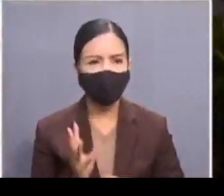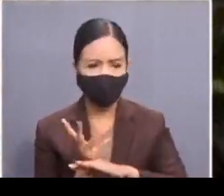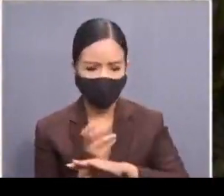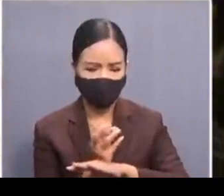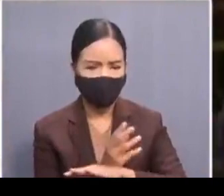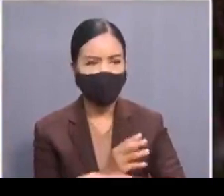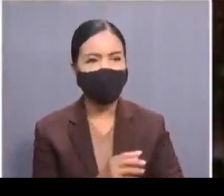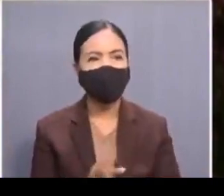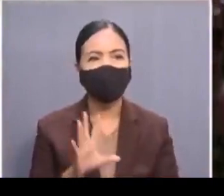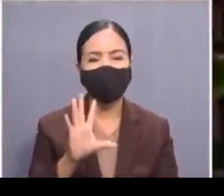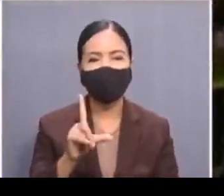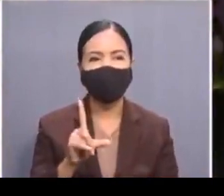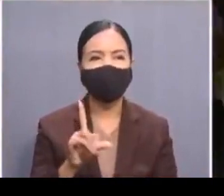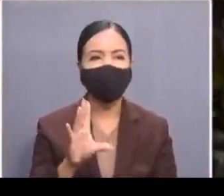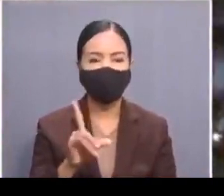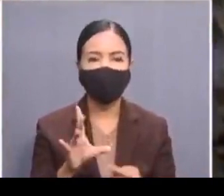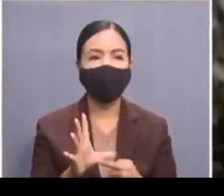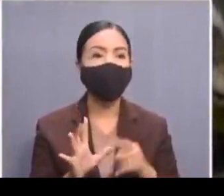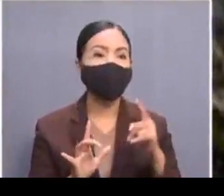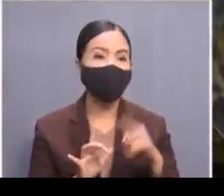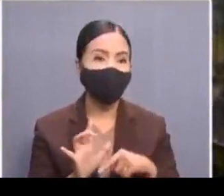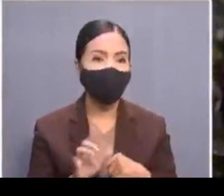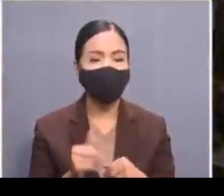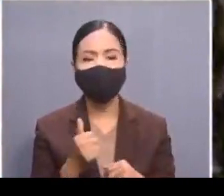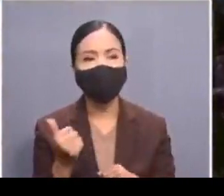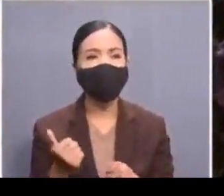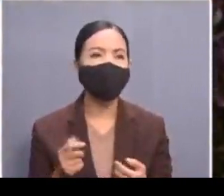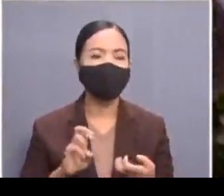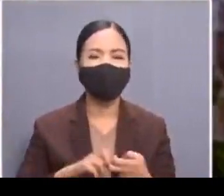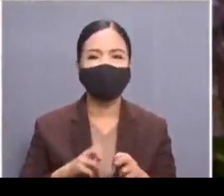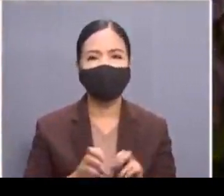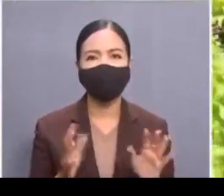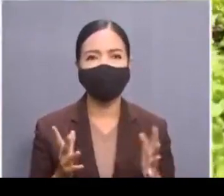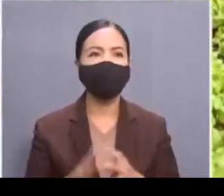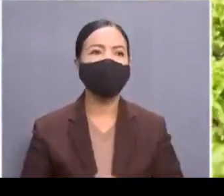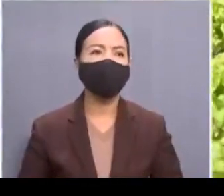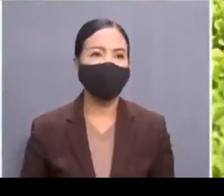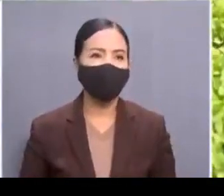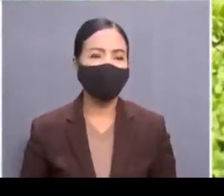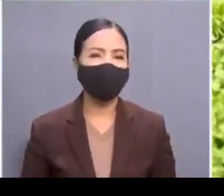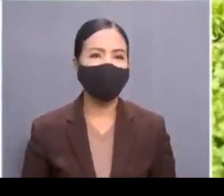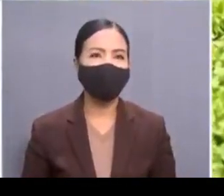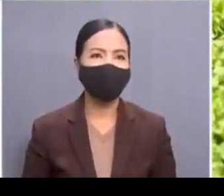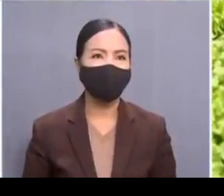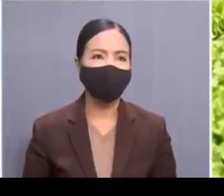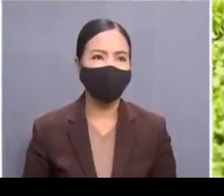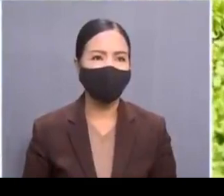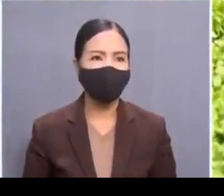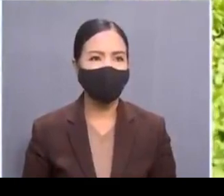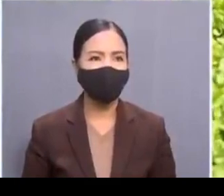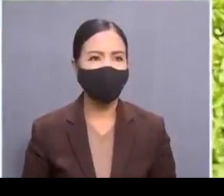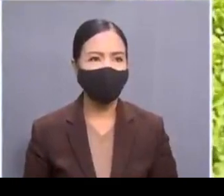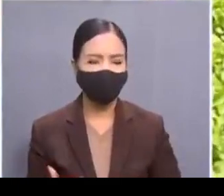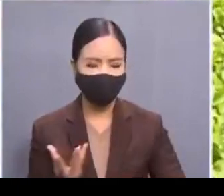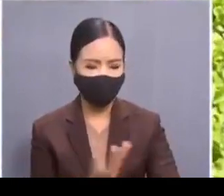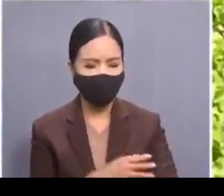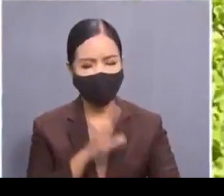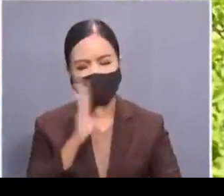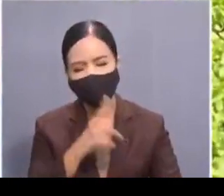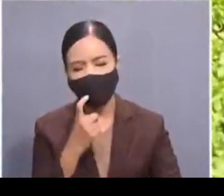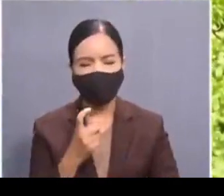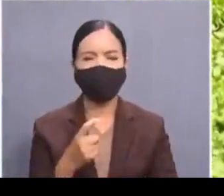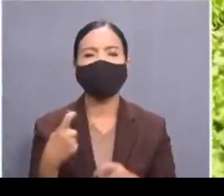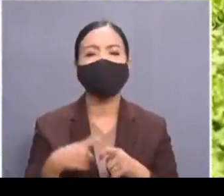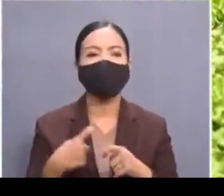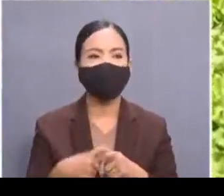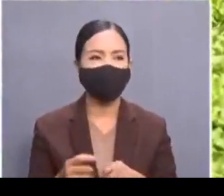เพราะเขาบอบบางที่อื่นก็ตัวอื่นก็ไม่ค่อยมีปัญหาอะไรครับ ไม่ต้องกังวลว่าต้นมันจะเน่าใบเน่ารากเน ่ า ใช่ครับเพราะ